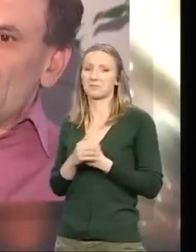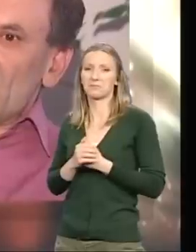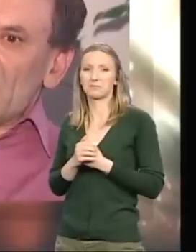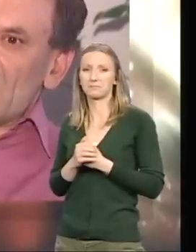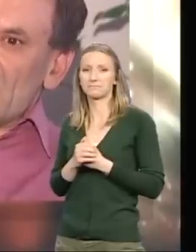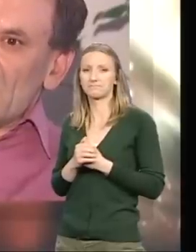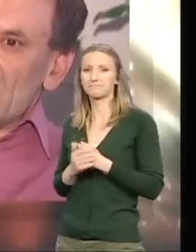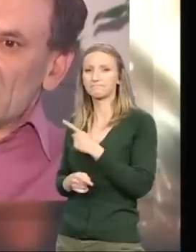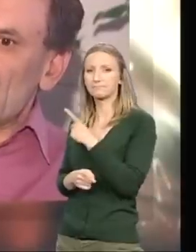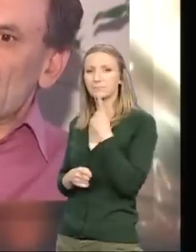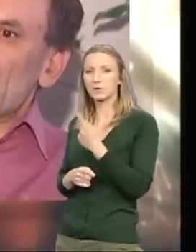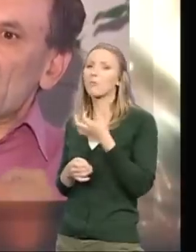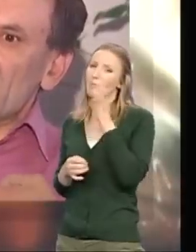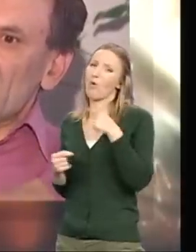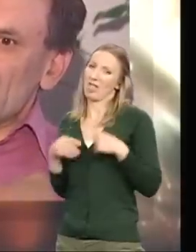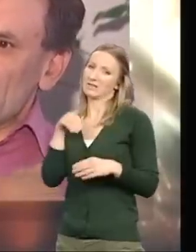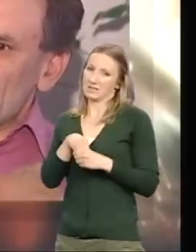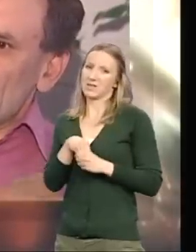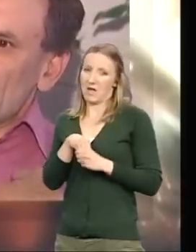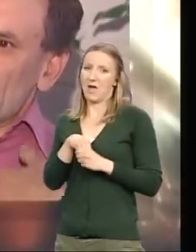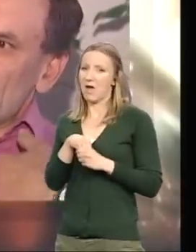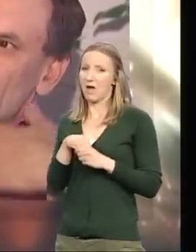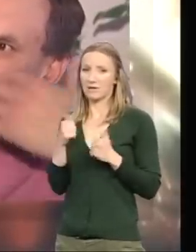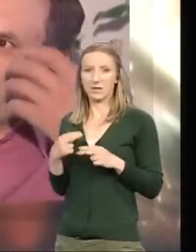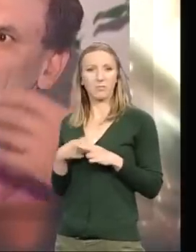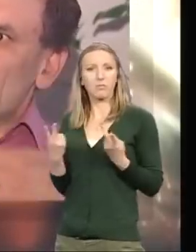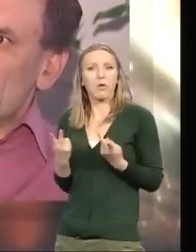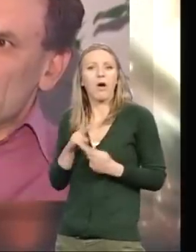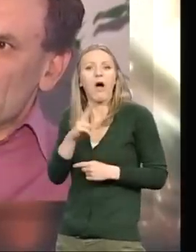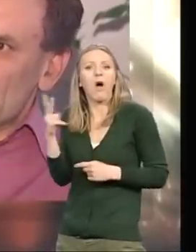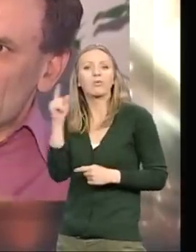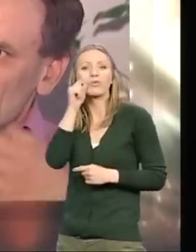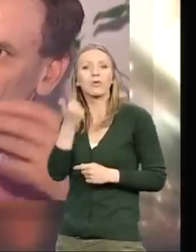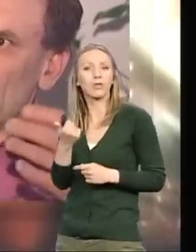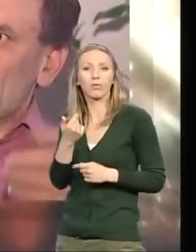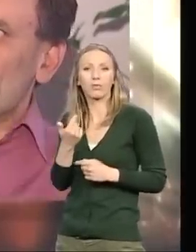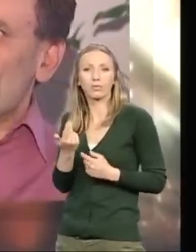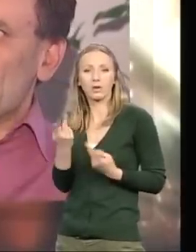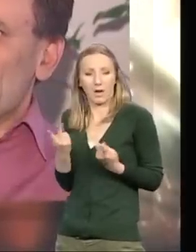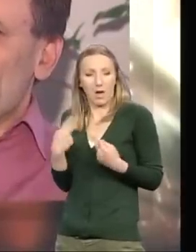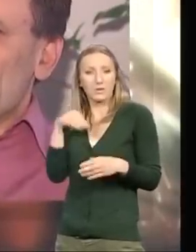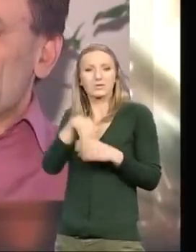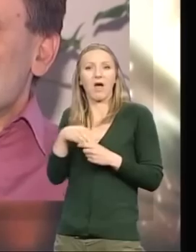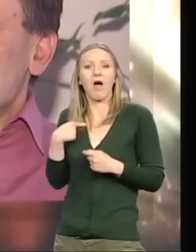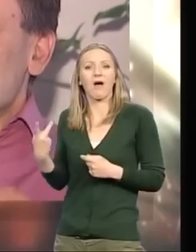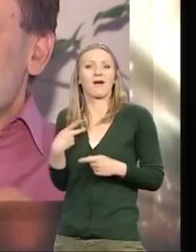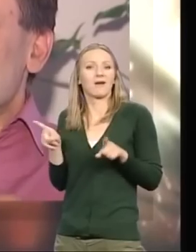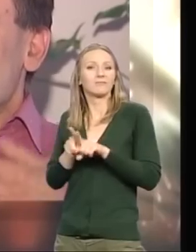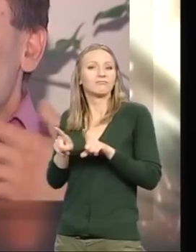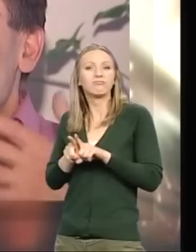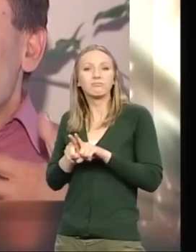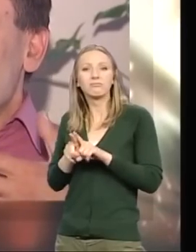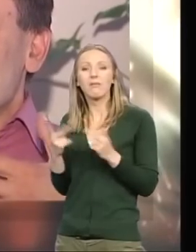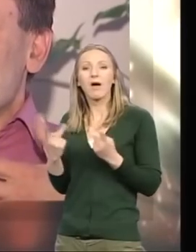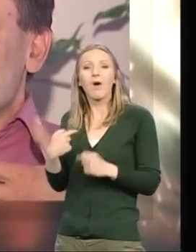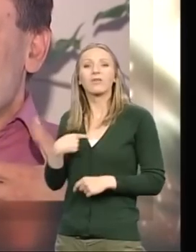Bojem je sam. Sad sam kao drugi ljudi u stanovima. I kao